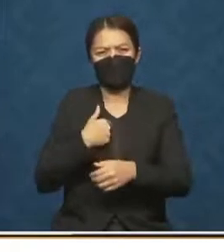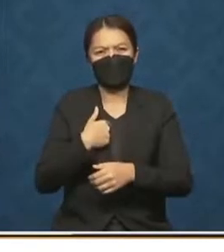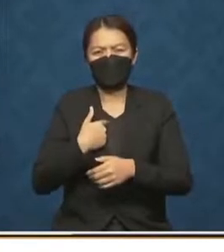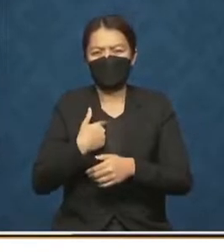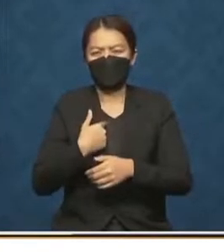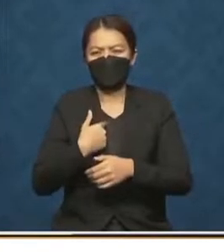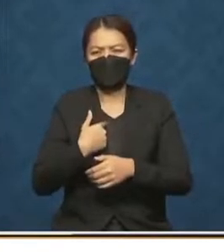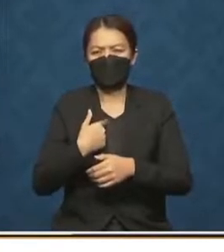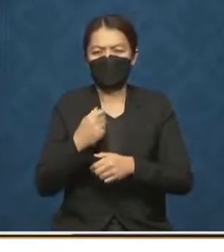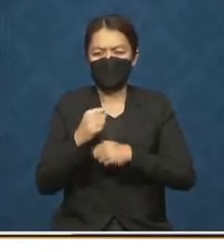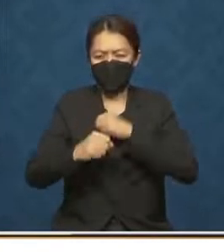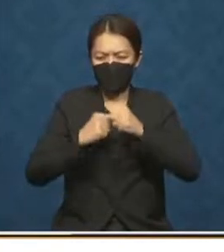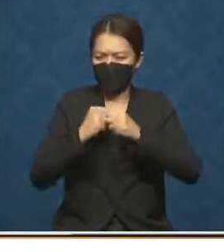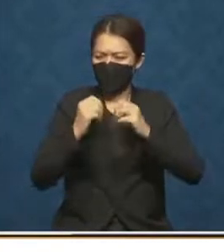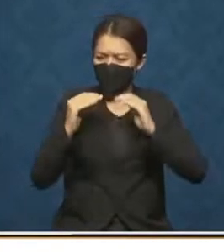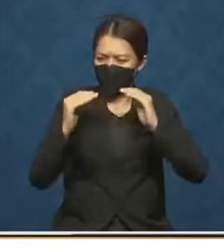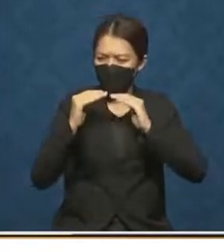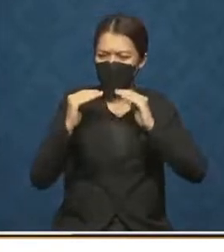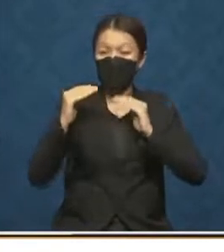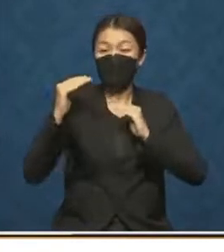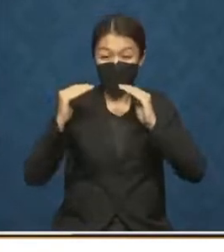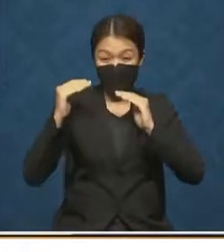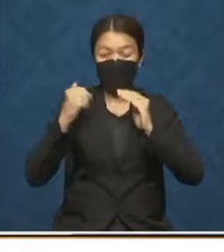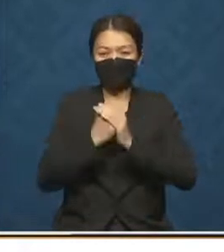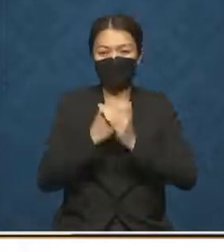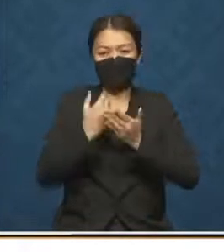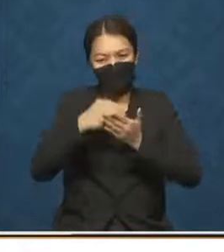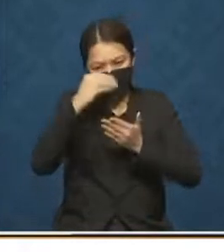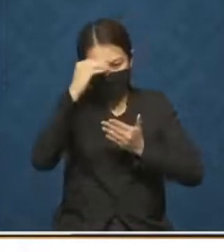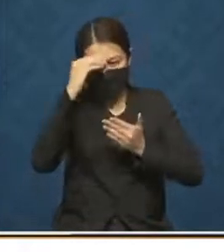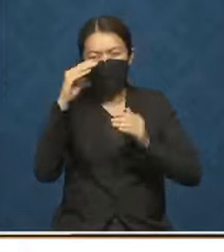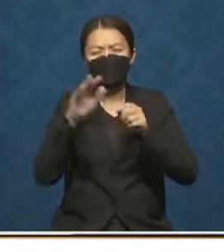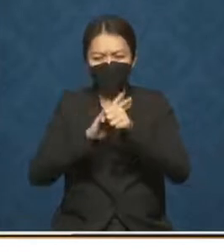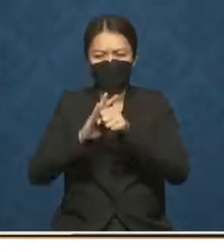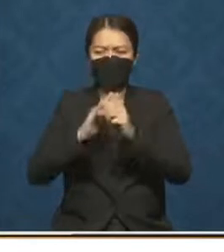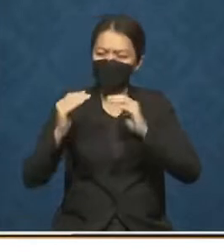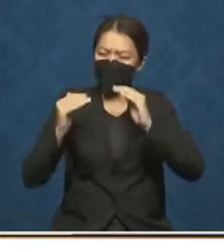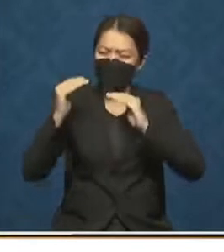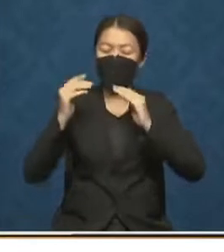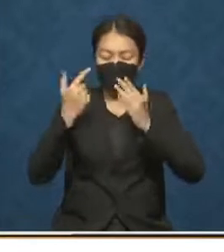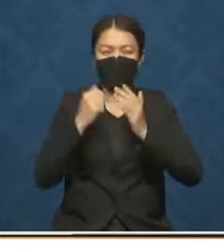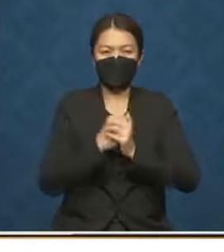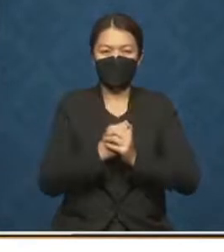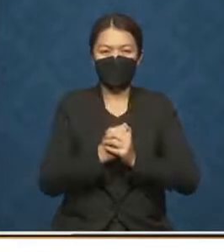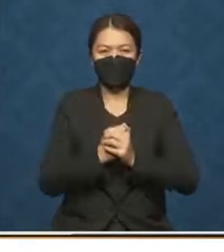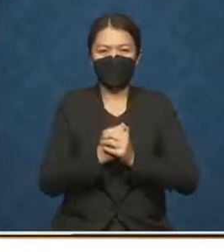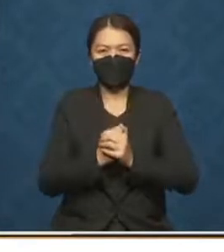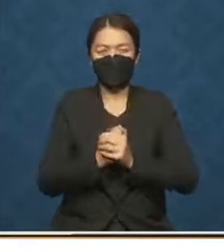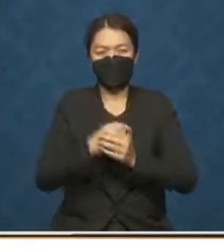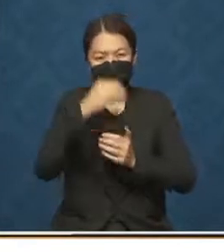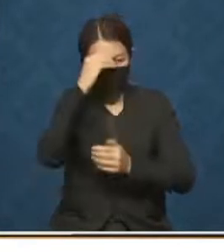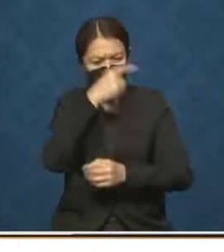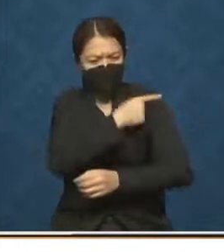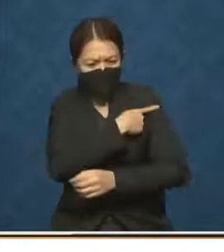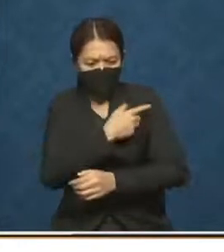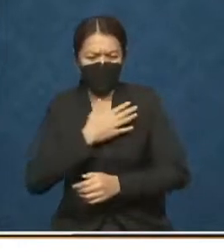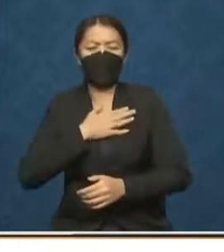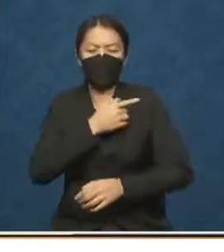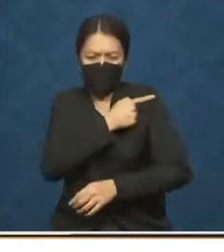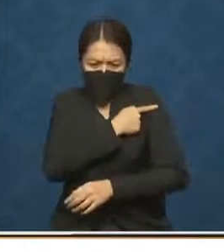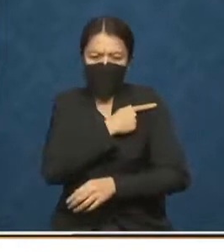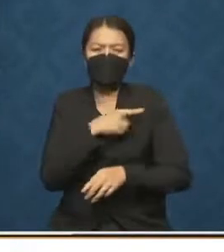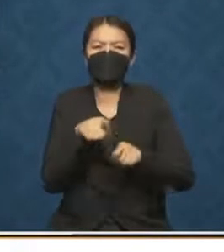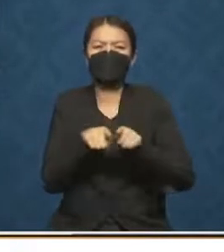ยุตเนี่คนใยุไล่เรีกันแล้วการศึษานก็พอๆกันท่านก็จบปรญาติผมกจบปริาติ